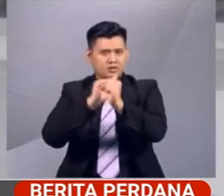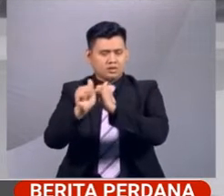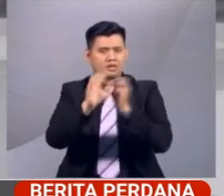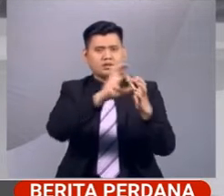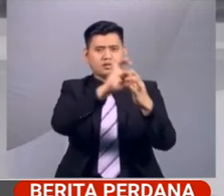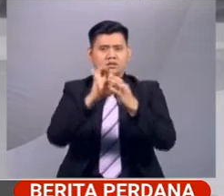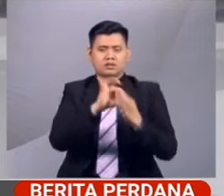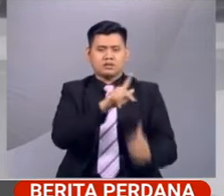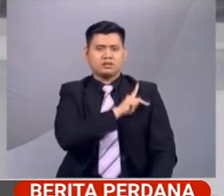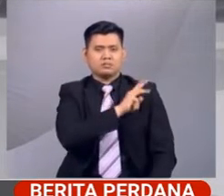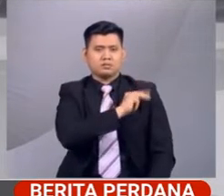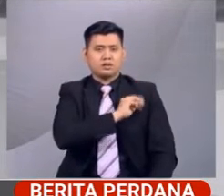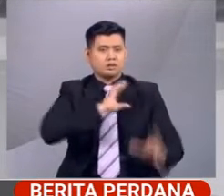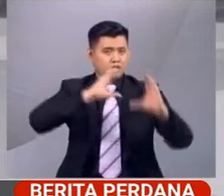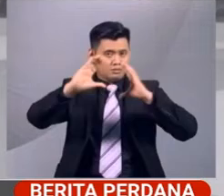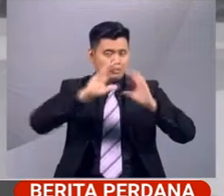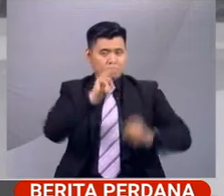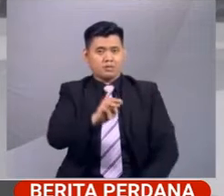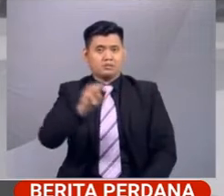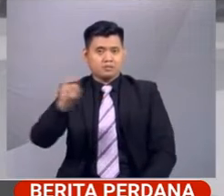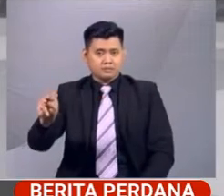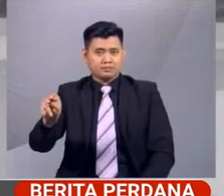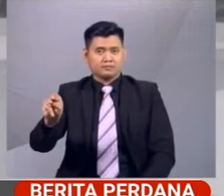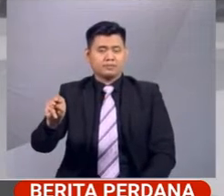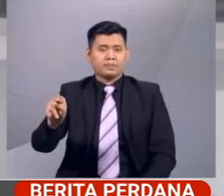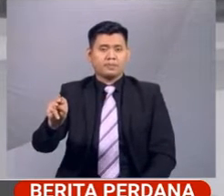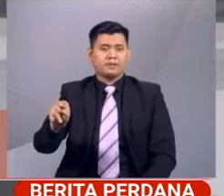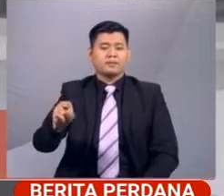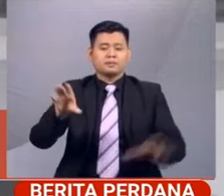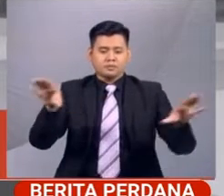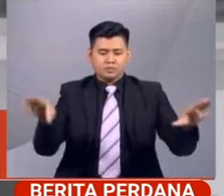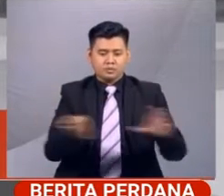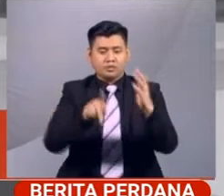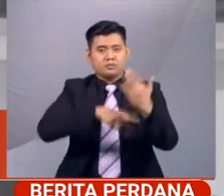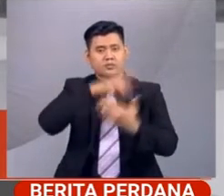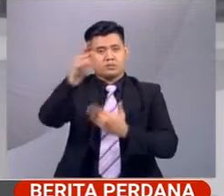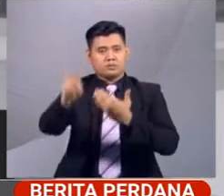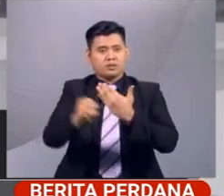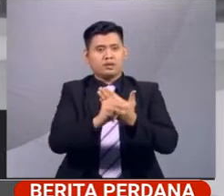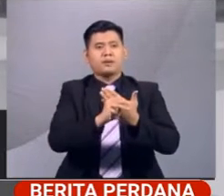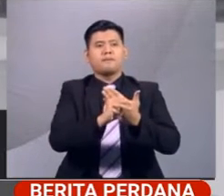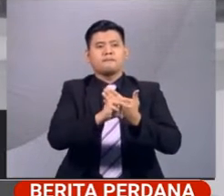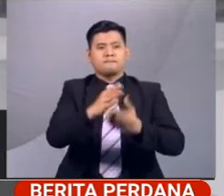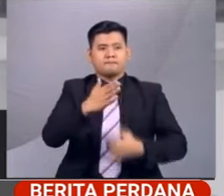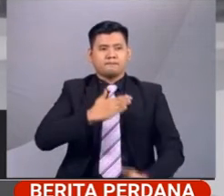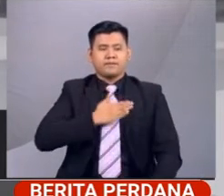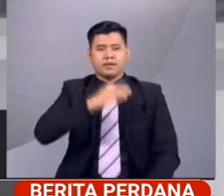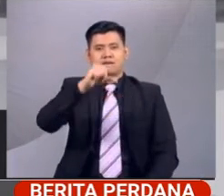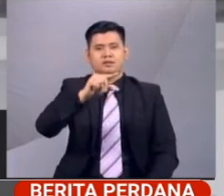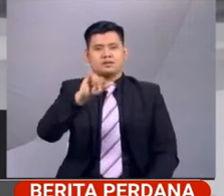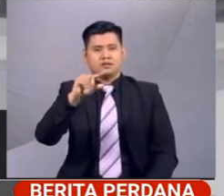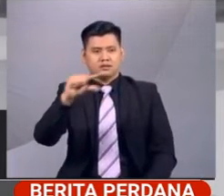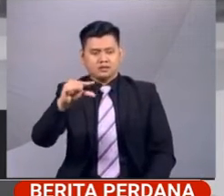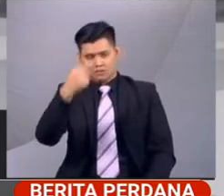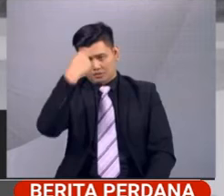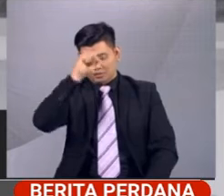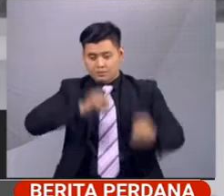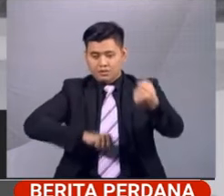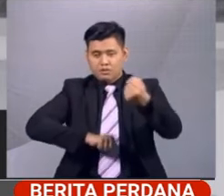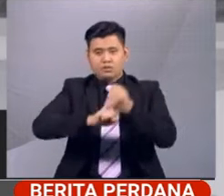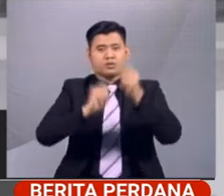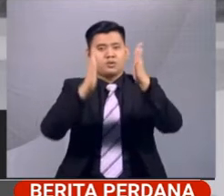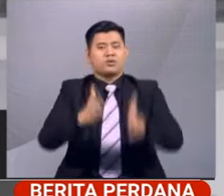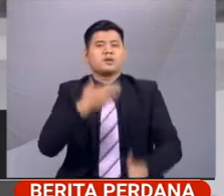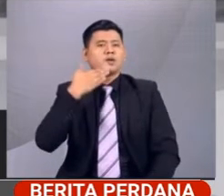Kementerian komunikasi dan multimedia cek mm melancarkan program Magic sebagai pendekatan menyokong golongan beliau